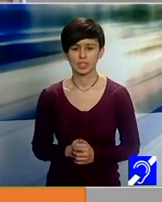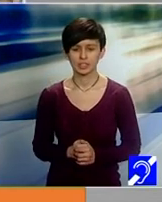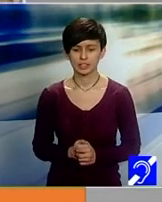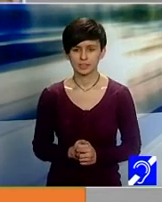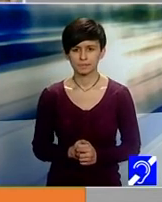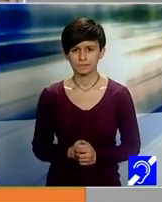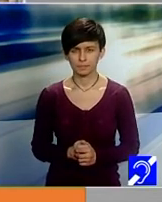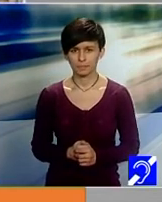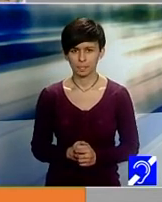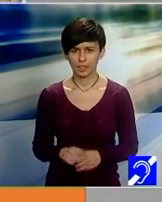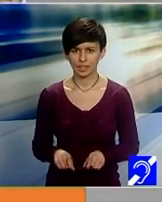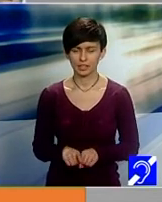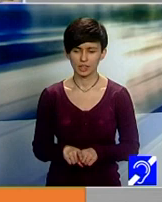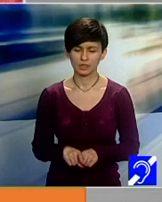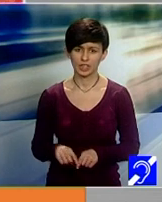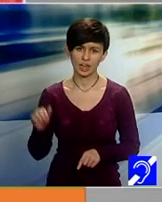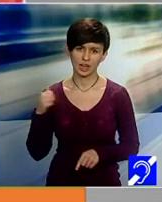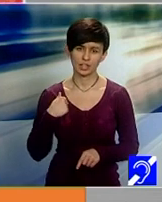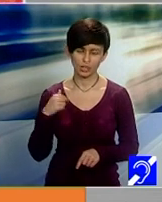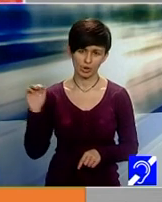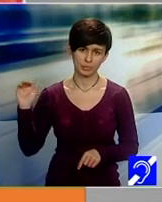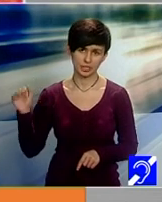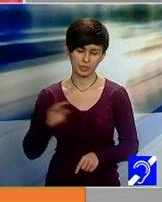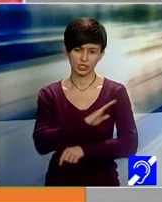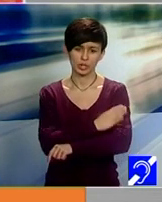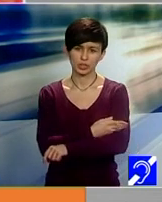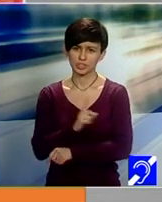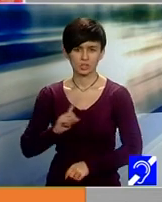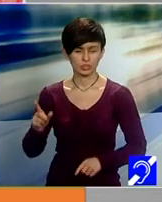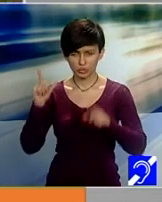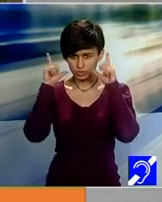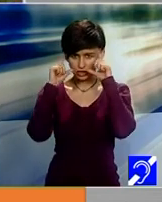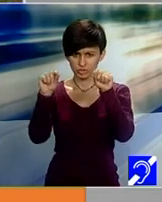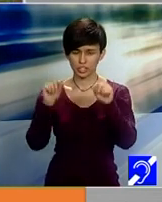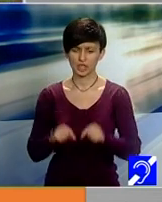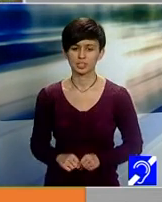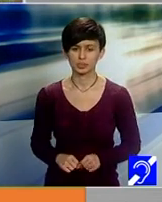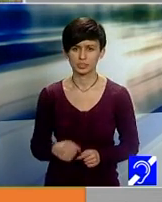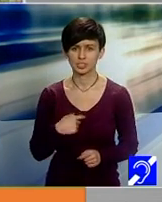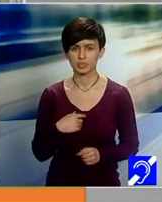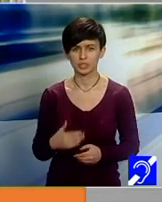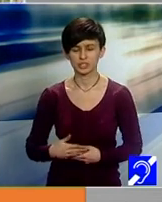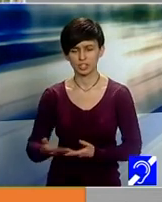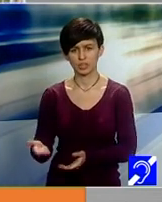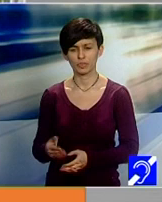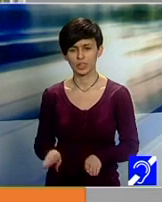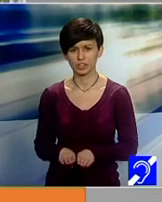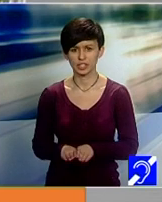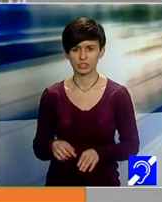întrebarea și a mea către autorități. Nu știu ce răspuns să le dau colegilor și cum să le spun chiar și mie. Mi-e